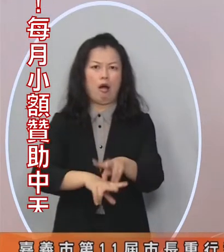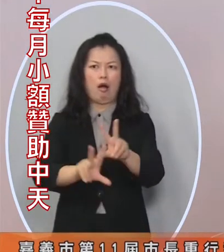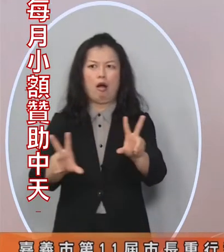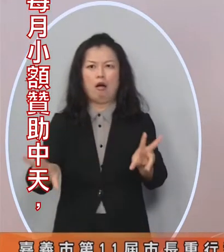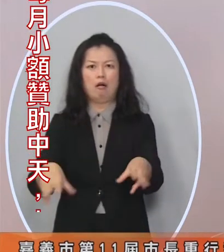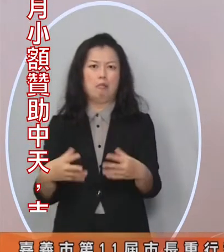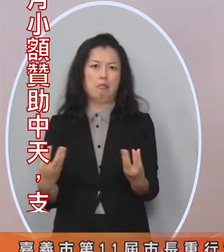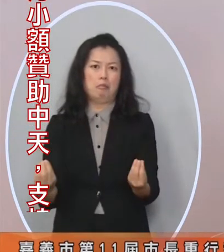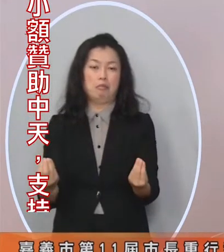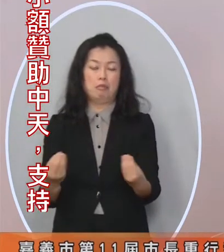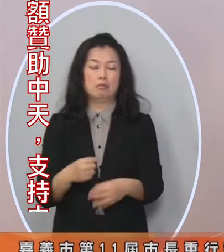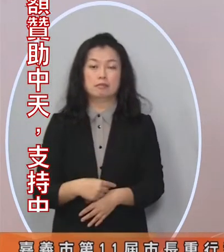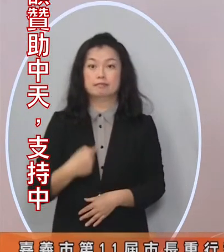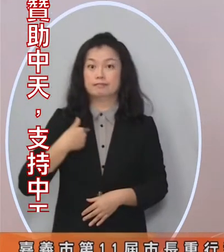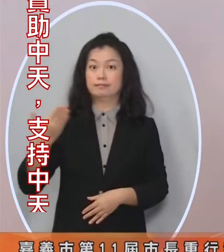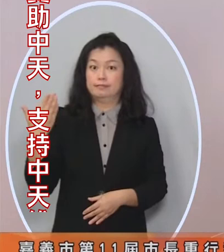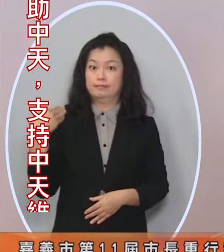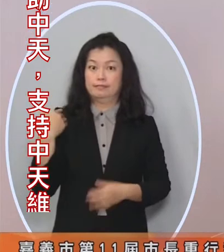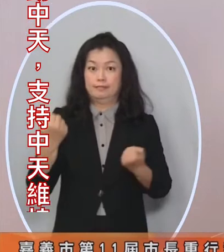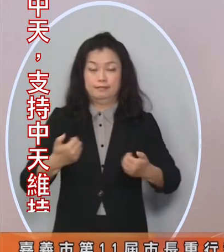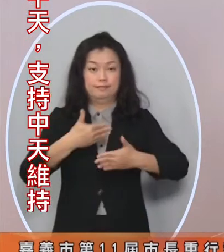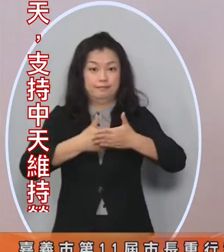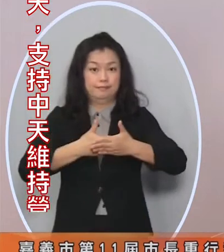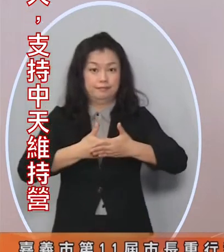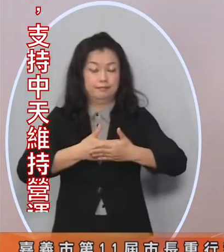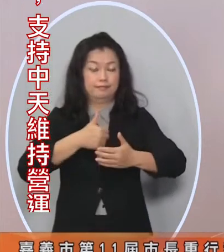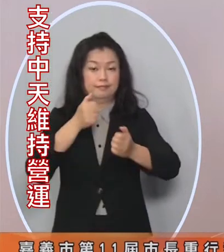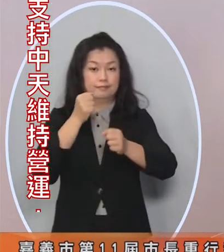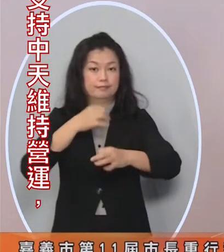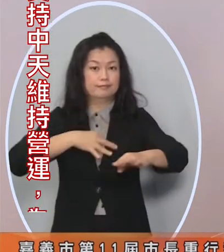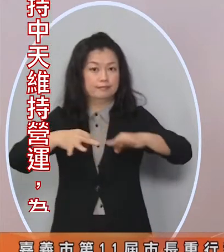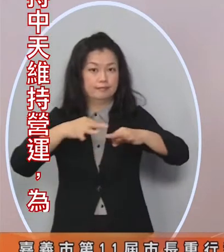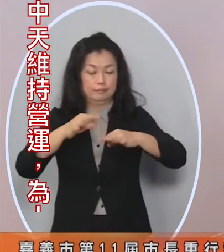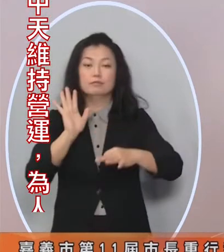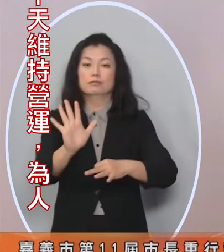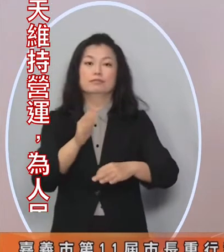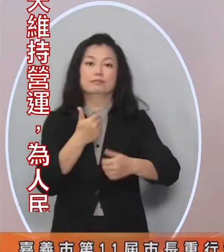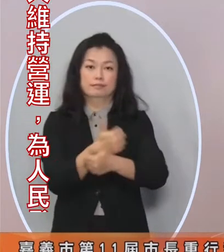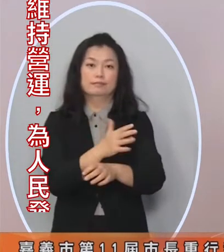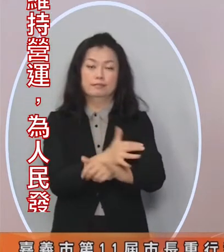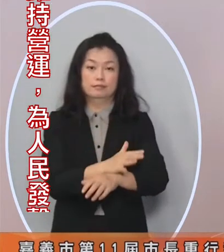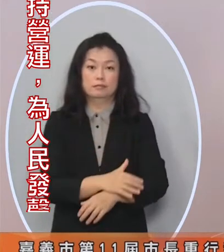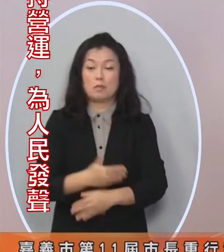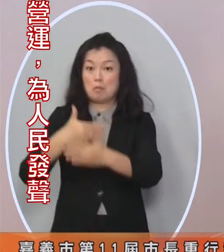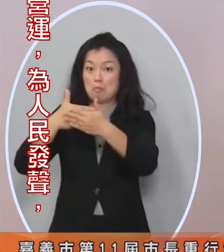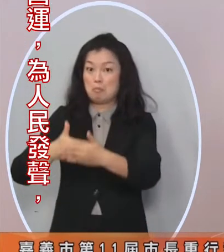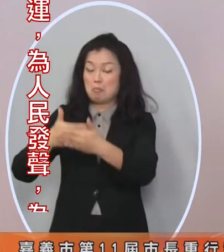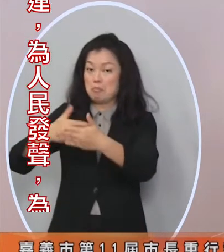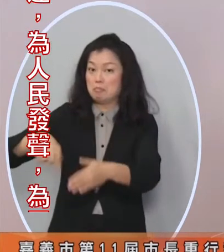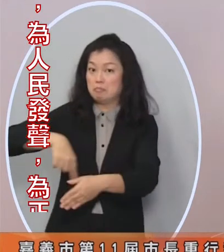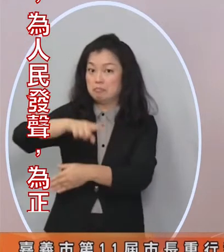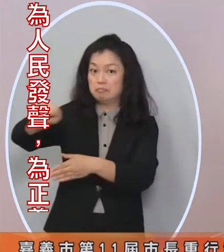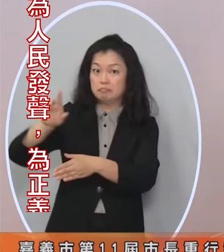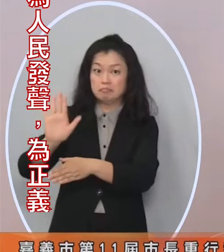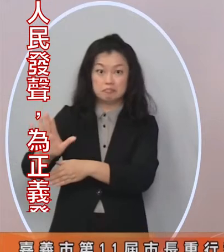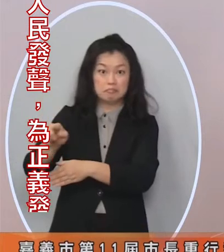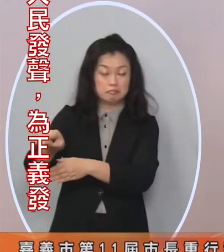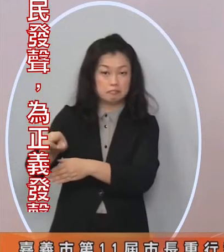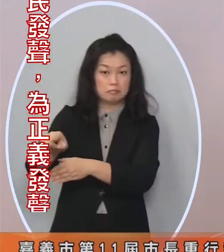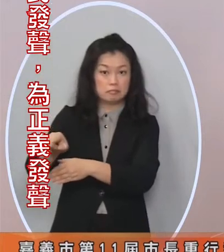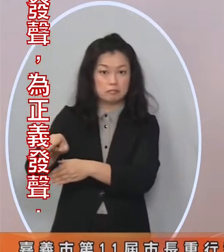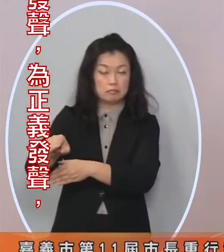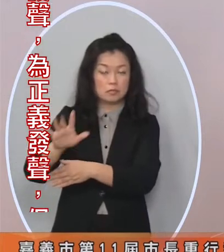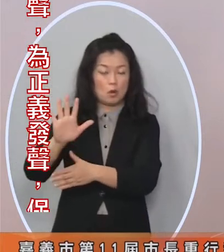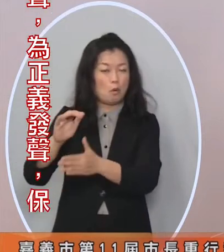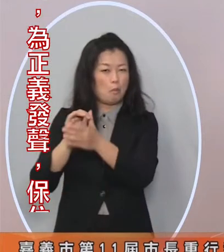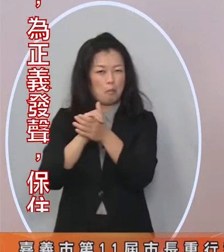凯生之前在大陆经商过，然后大陆的同胞们，很多大陆友